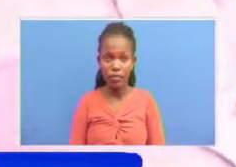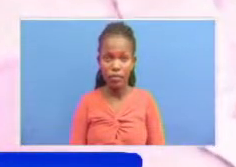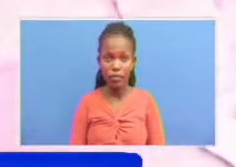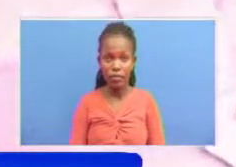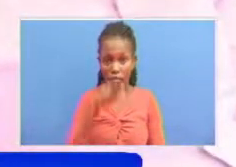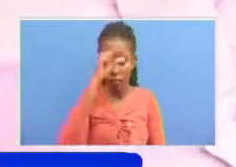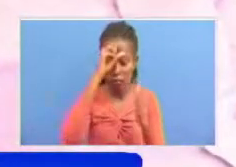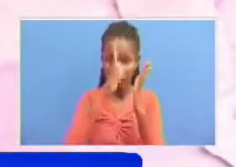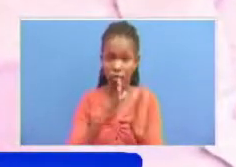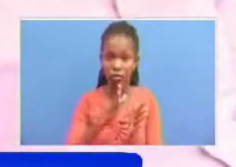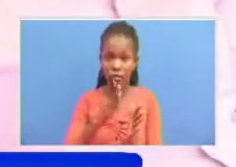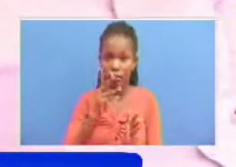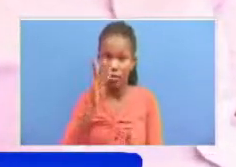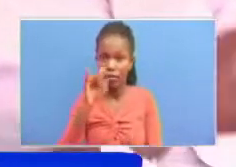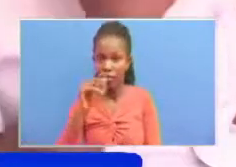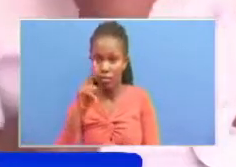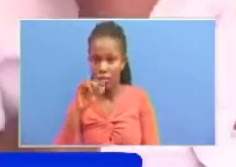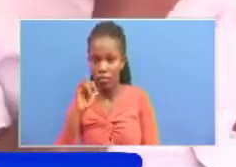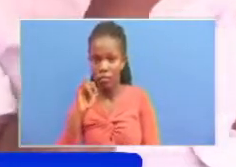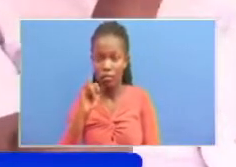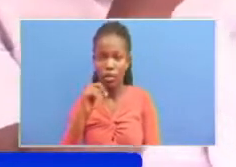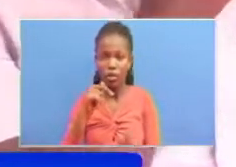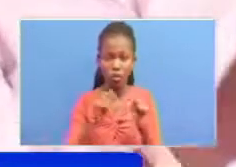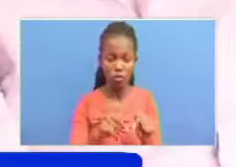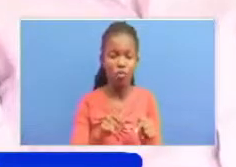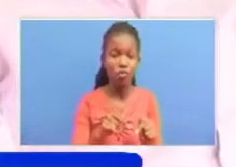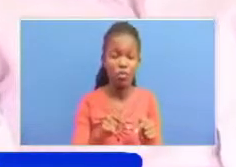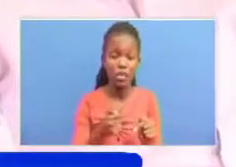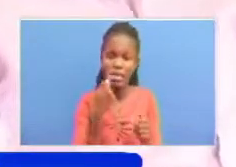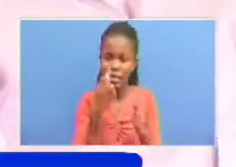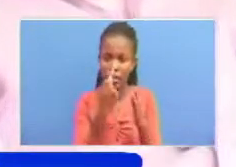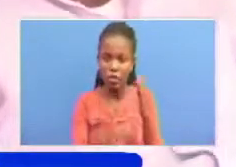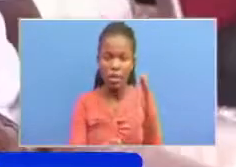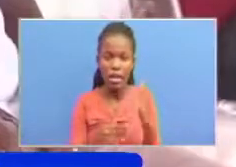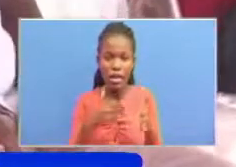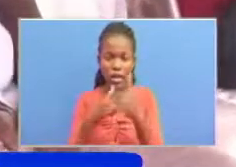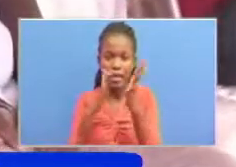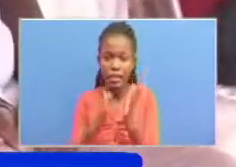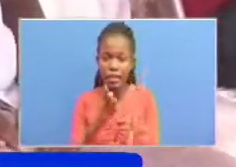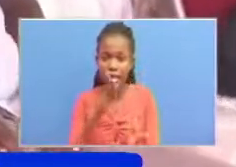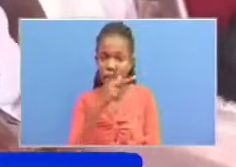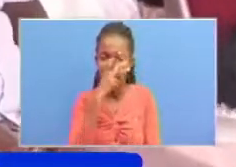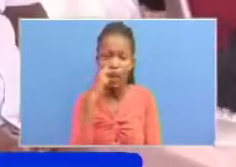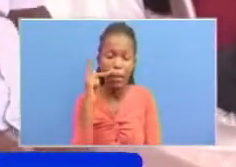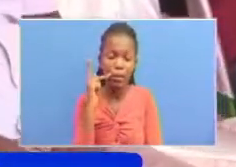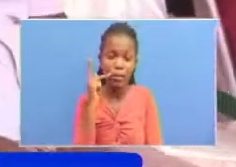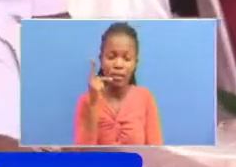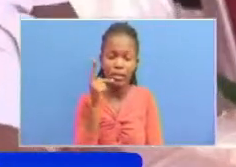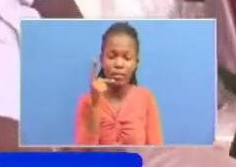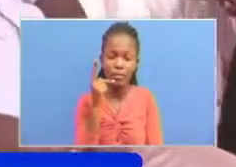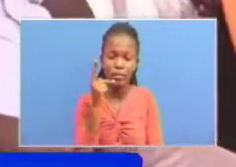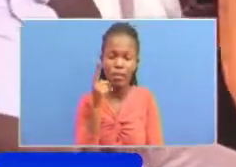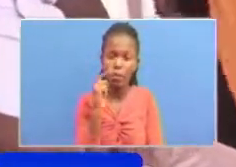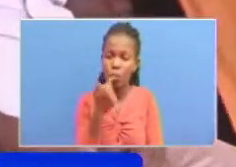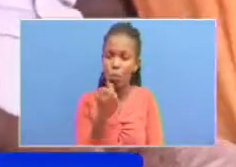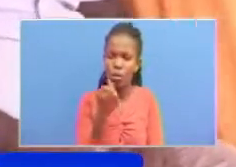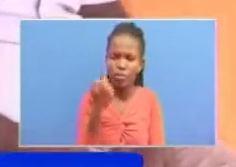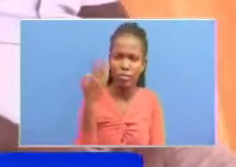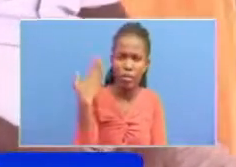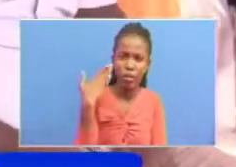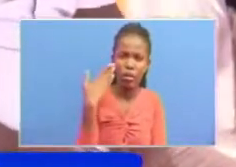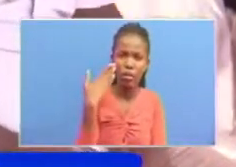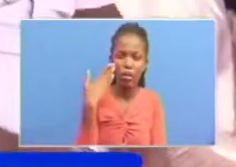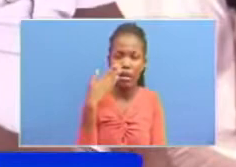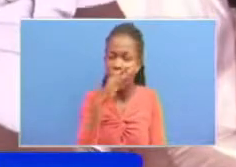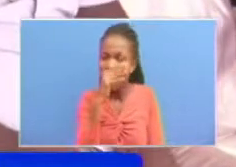Governor wa county ya Kitui Mwandu Charity Ngilu ni waende na kuthingilila ndongo ya kiama kia Wiper Kalonzo Musyoka ula wai Prime Minister